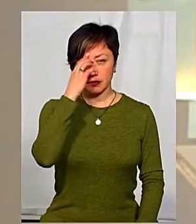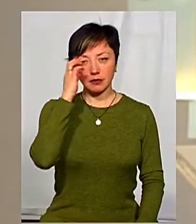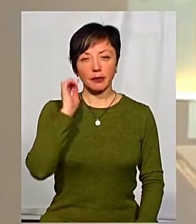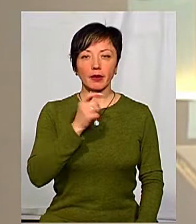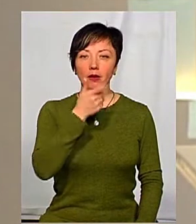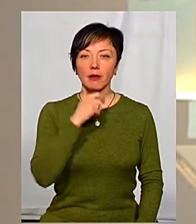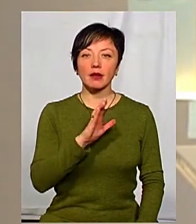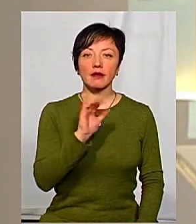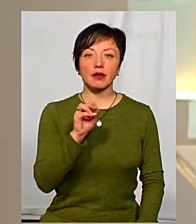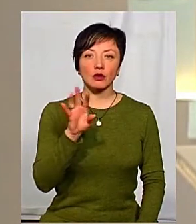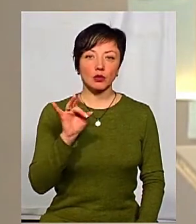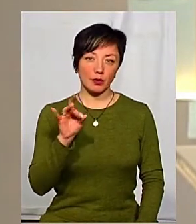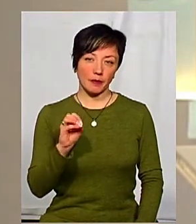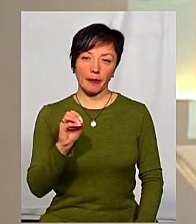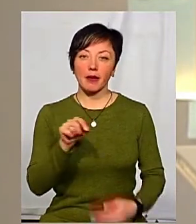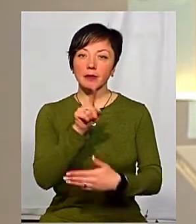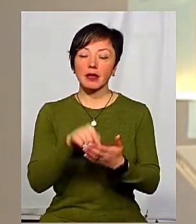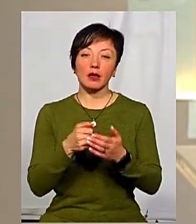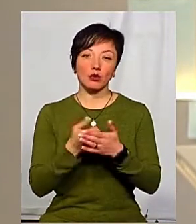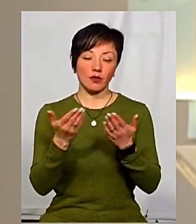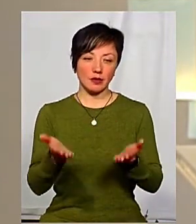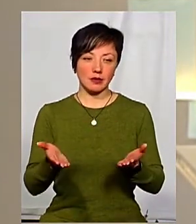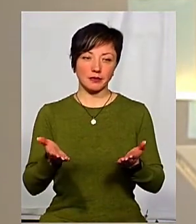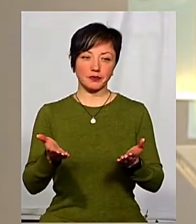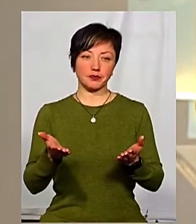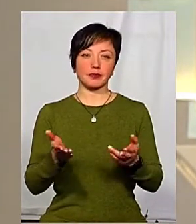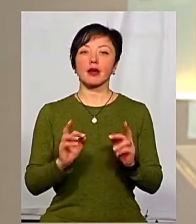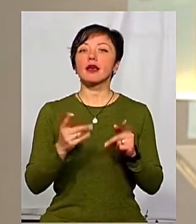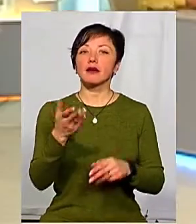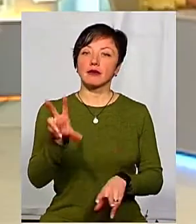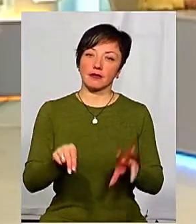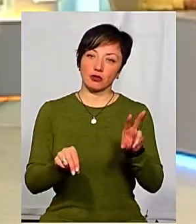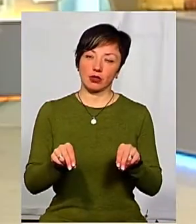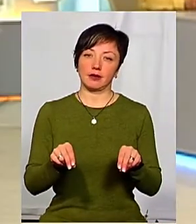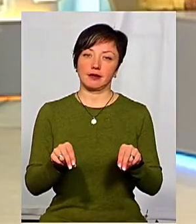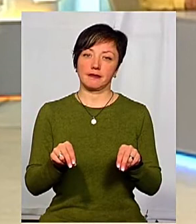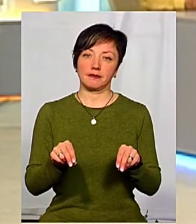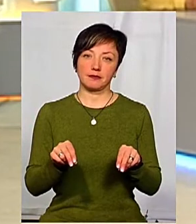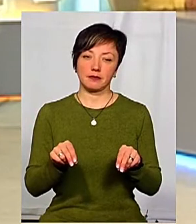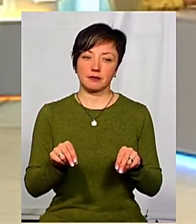Пане Вікторе, наступне запитання до вас. Як вважаєте,